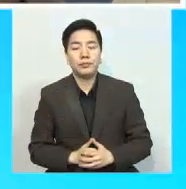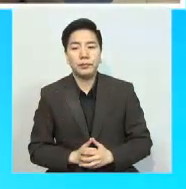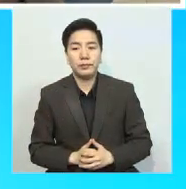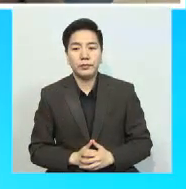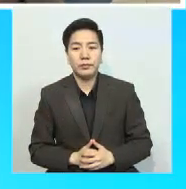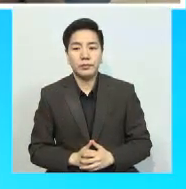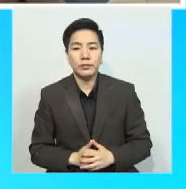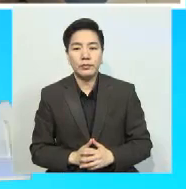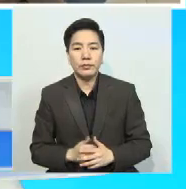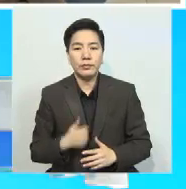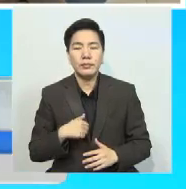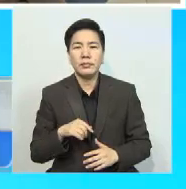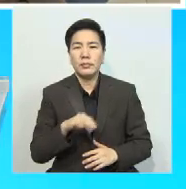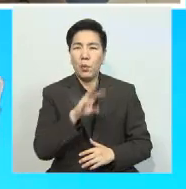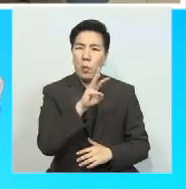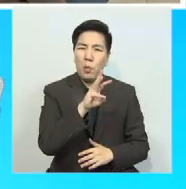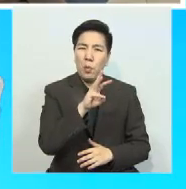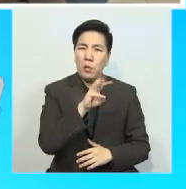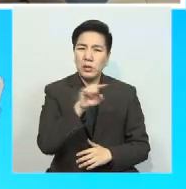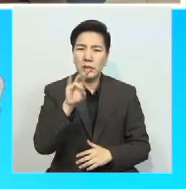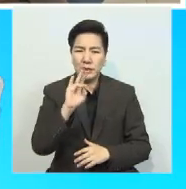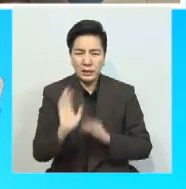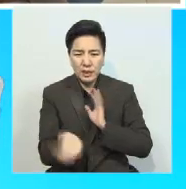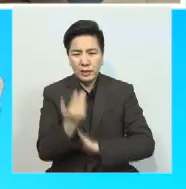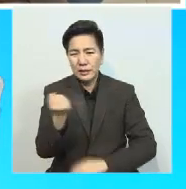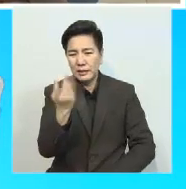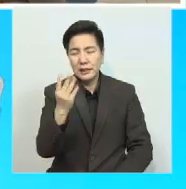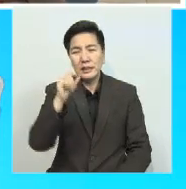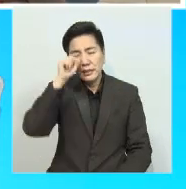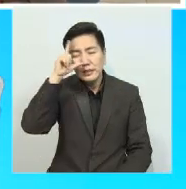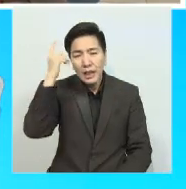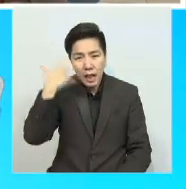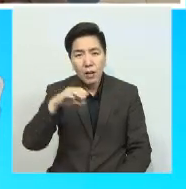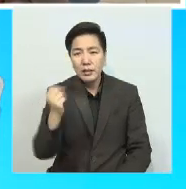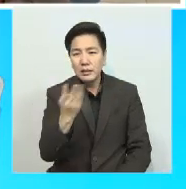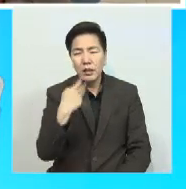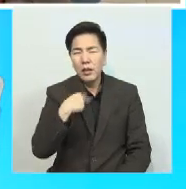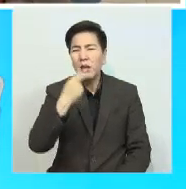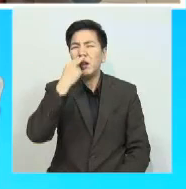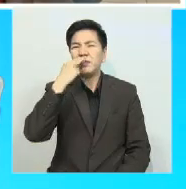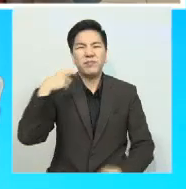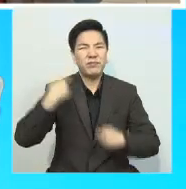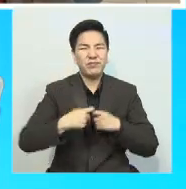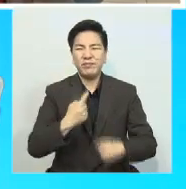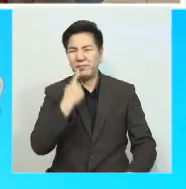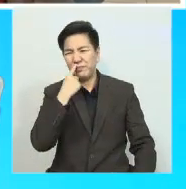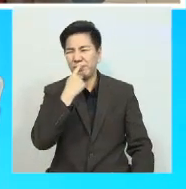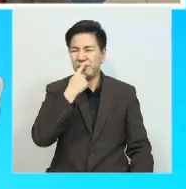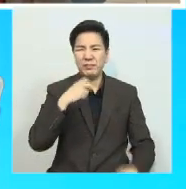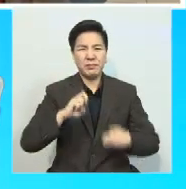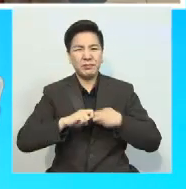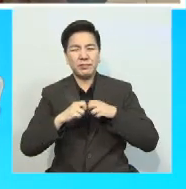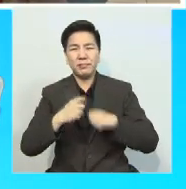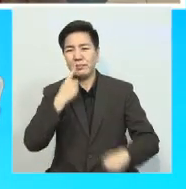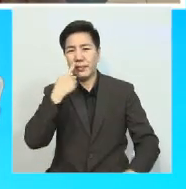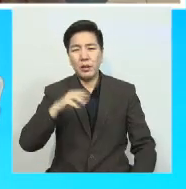7โมง6โมงกว่าฝ่าเนี่ยเพราะส่วนใหญ่ผมก็ตื่นแล้วตีสี่มันนอนมันหายใจไม่โล่งอ่ะส่วนมาก